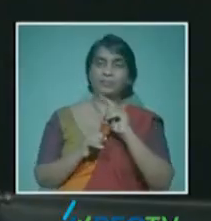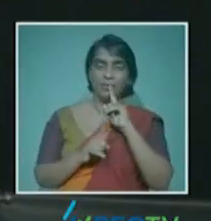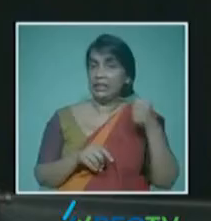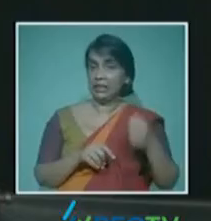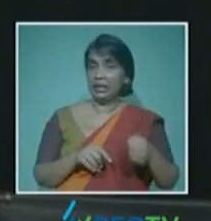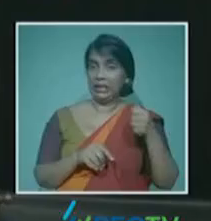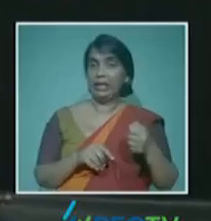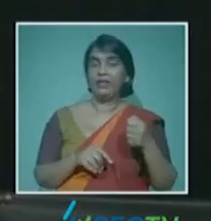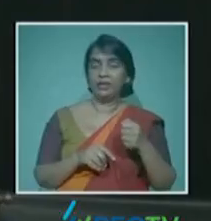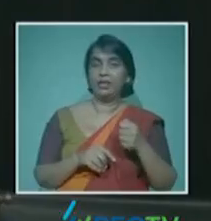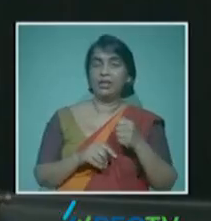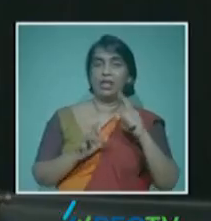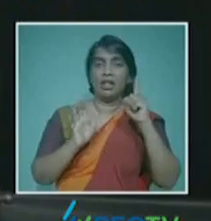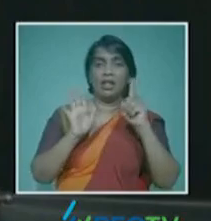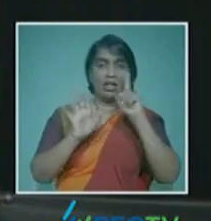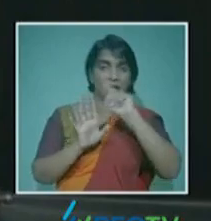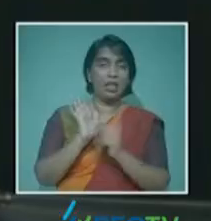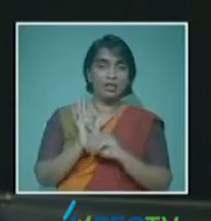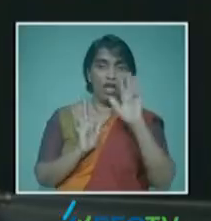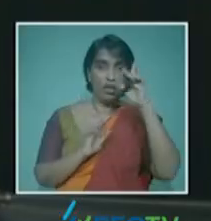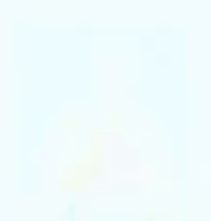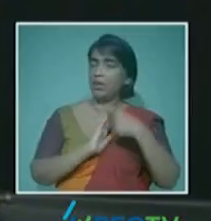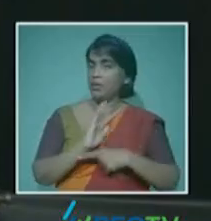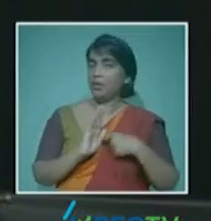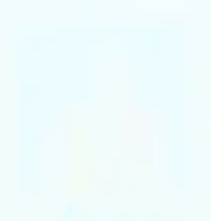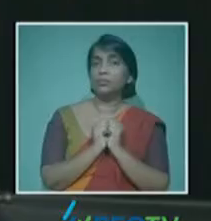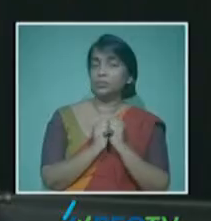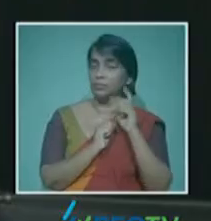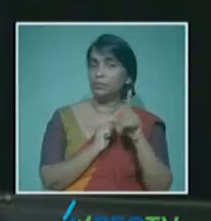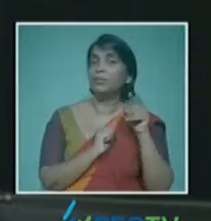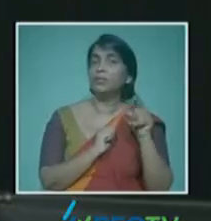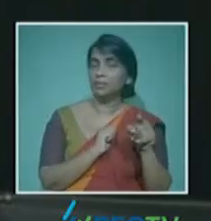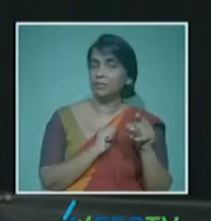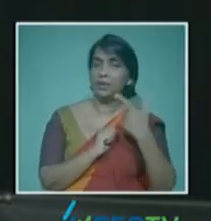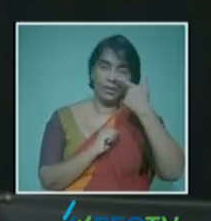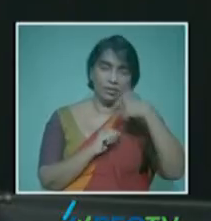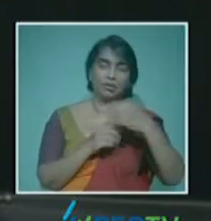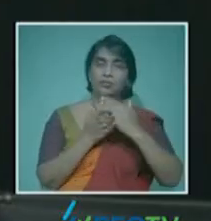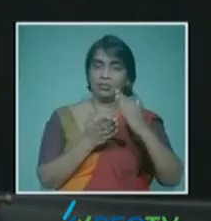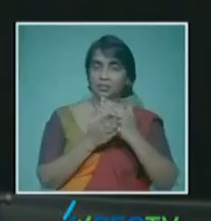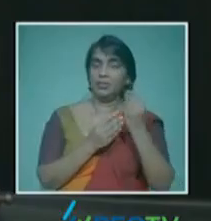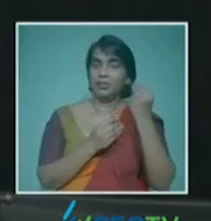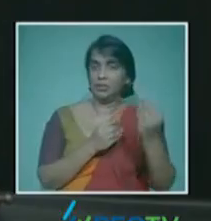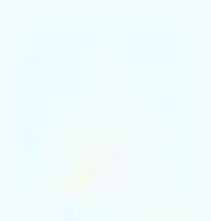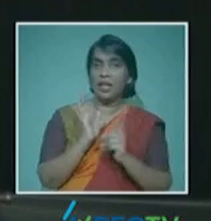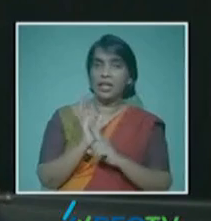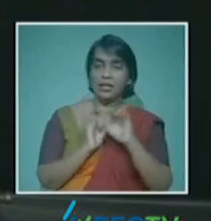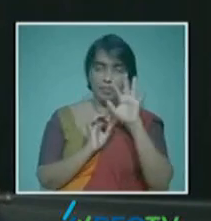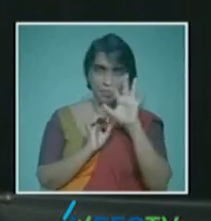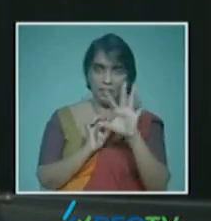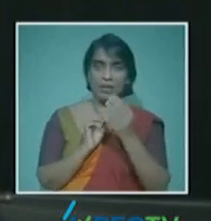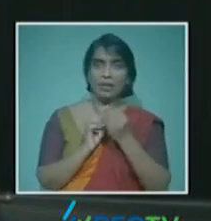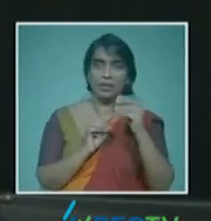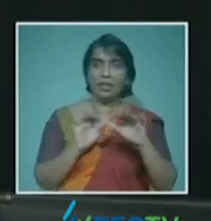ත්‍රිරෝද රත 1,90,000කට පමණ ප්‍රමාණයක් මුළු රටේම සේවය කරනවා. ඒ අයට මේ ඉන්ධන කෝටා එක ලබා දෙනකොට ලීටර් 5යි ලබා